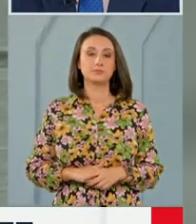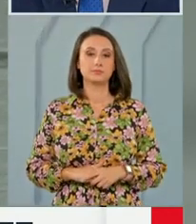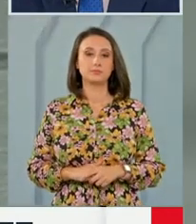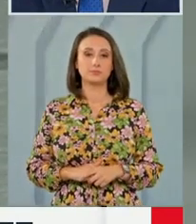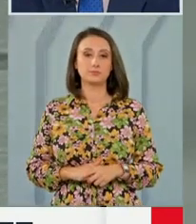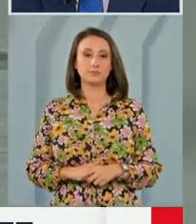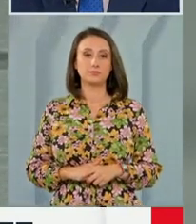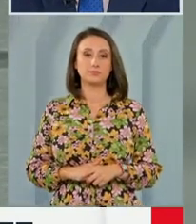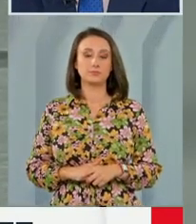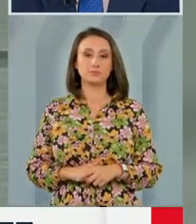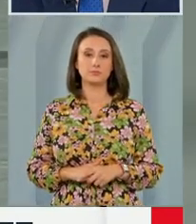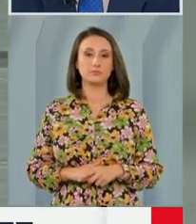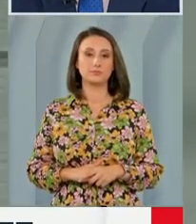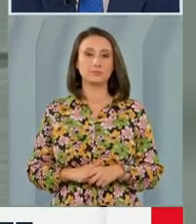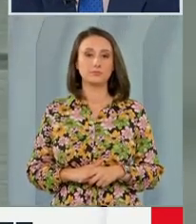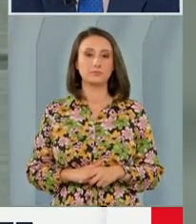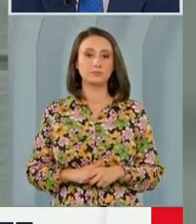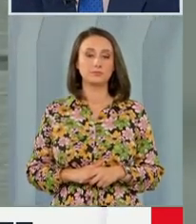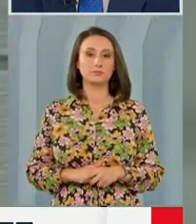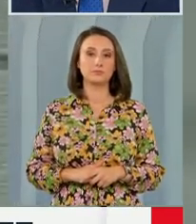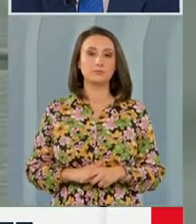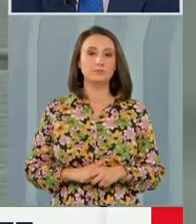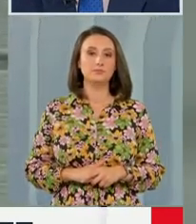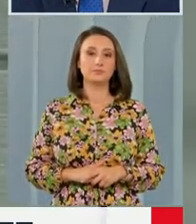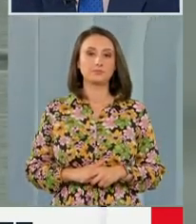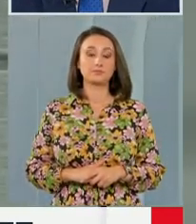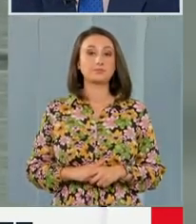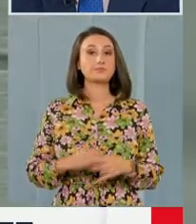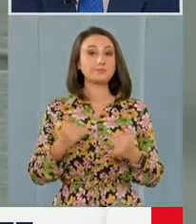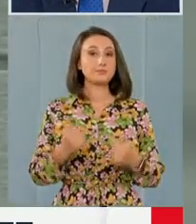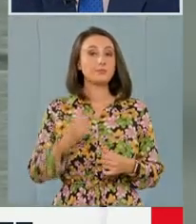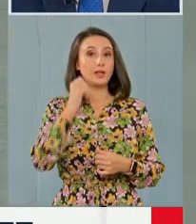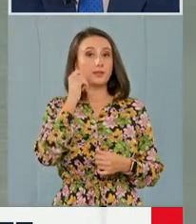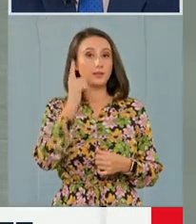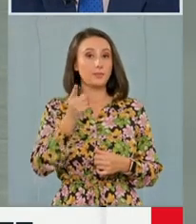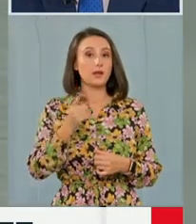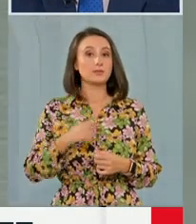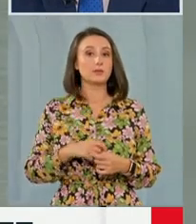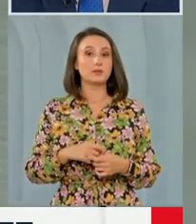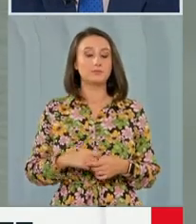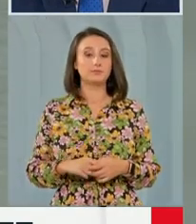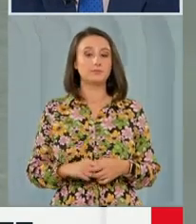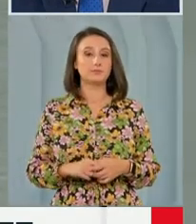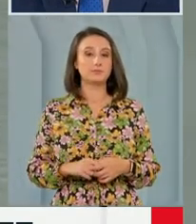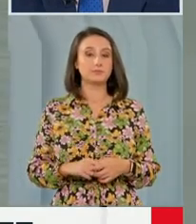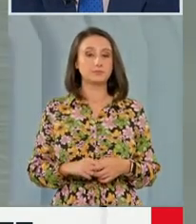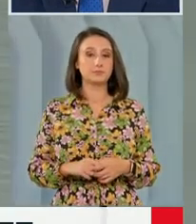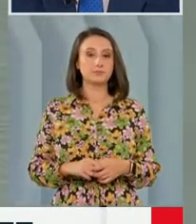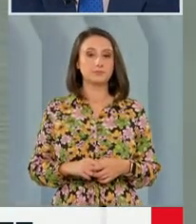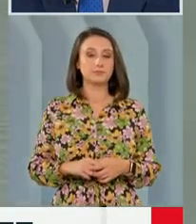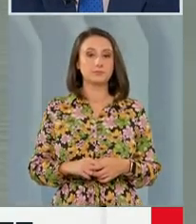E corectă întrebarea dumneavoastră, în condițiile în care în această dimineață în marile ziare occidentale, care